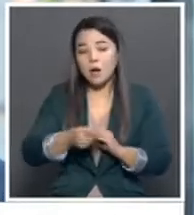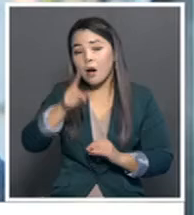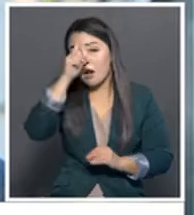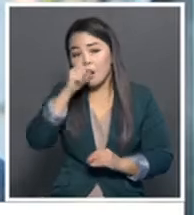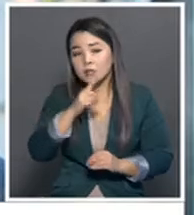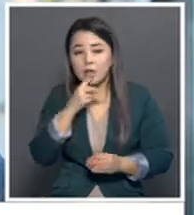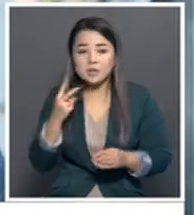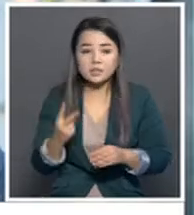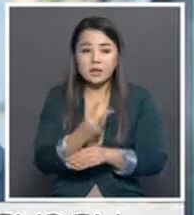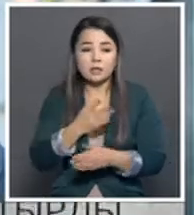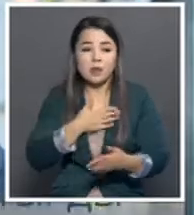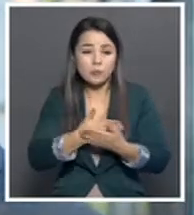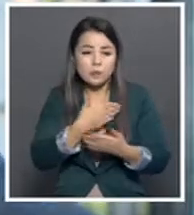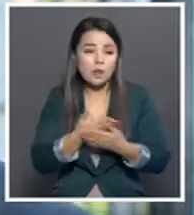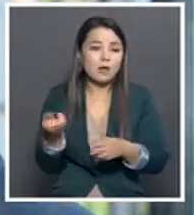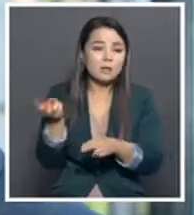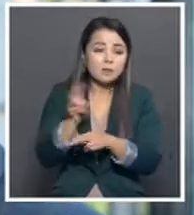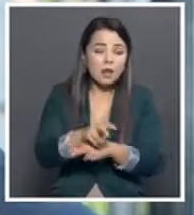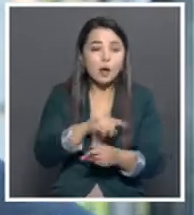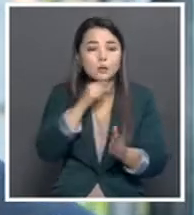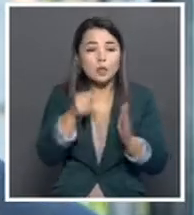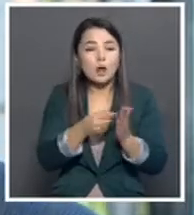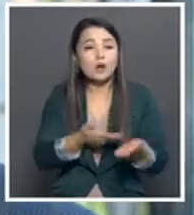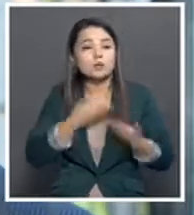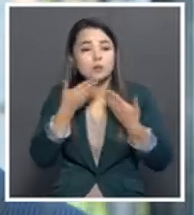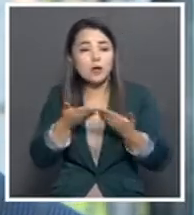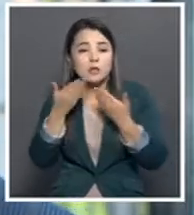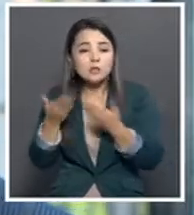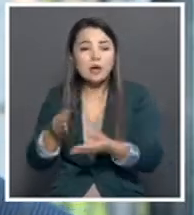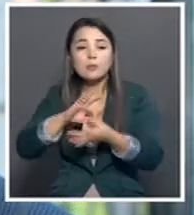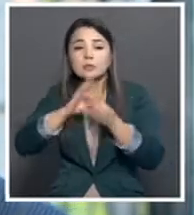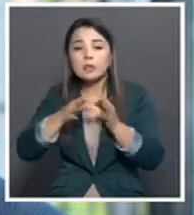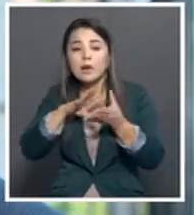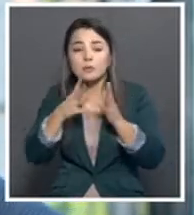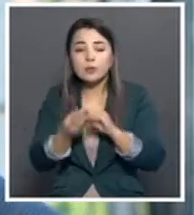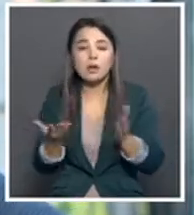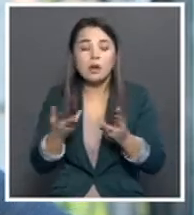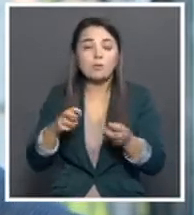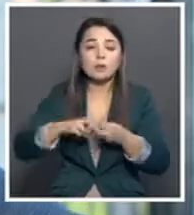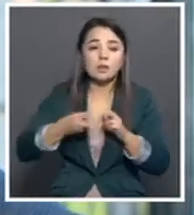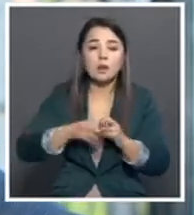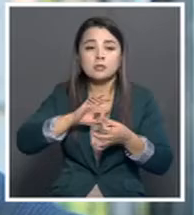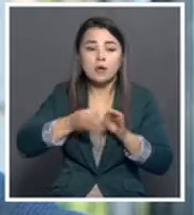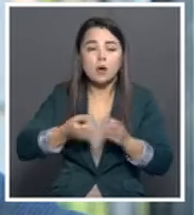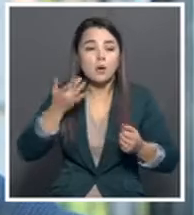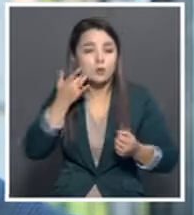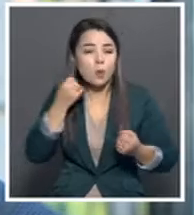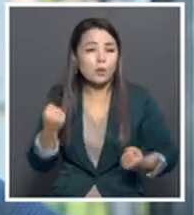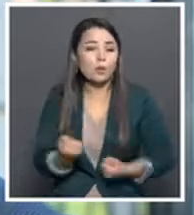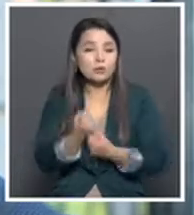рет акция жүргізіп отырамыз. Осы халықтың жаңағы қолдауына ие боламыз деп ойлаймыз.